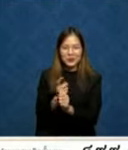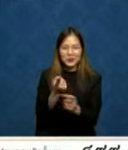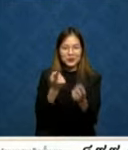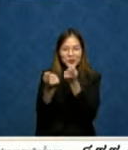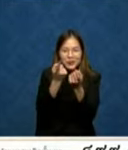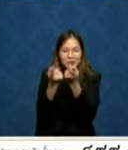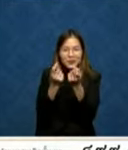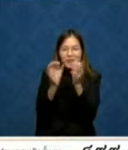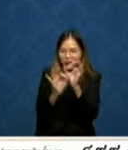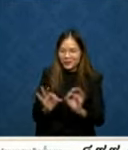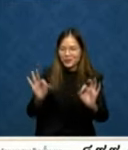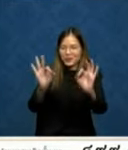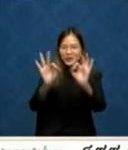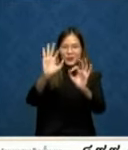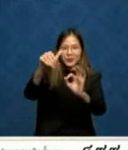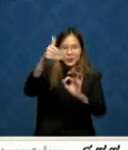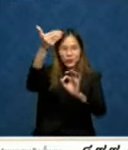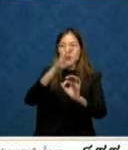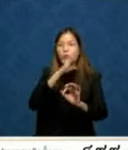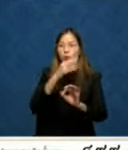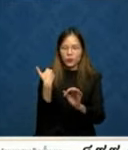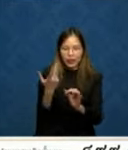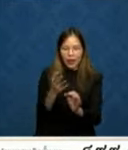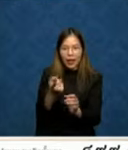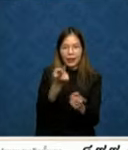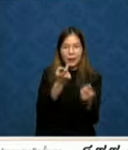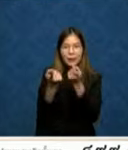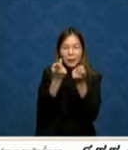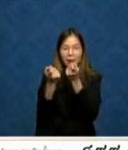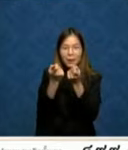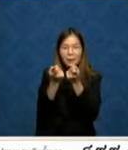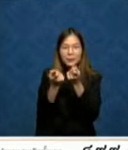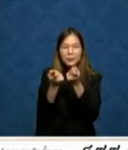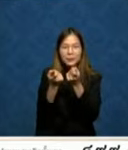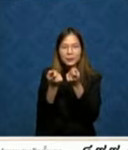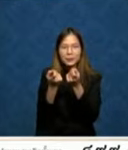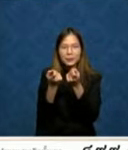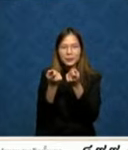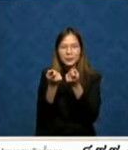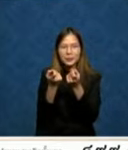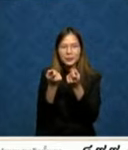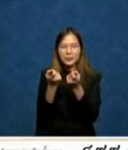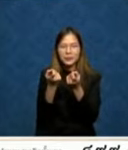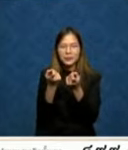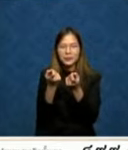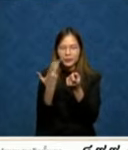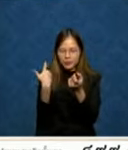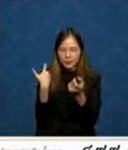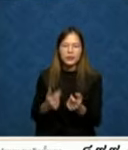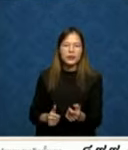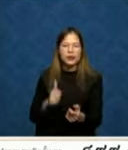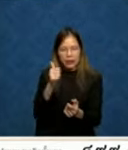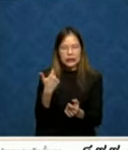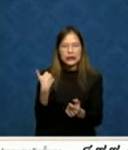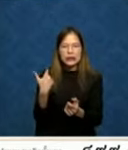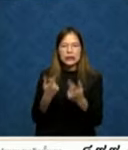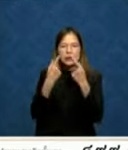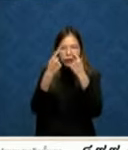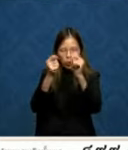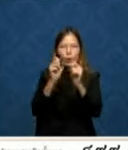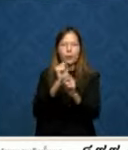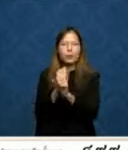อนในเบื้องต้นนะครับหากมีคำถามเพิ่มเติมใดก็กรรมธิการเสียงข้างมากยินดีนะครับที่จะนำเสนอและชี้แจงในประเด็น